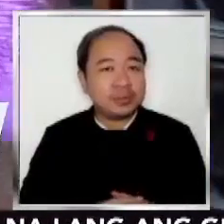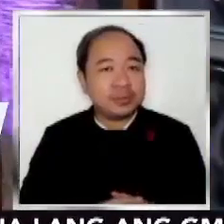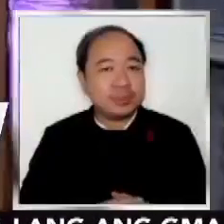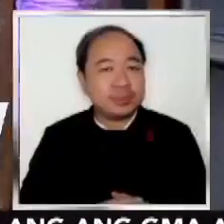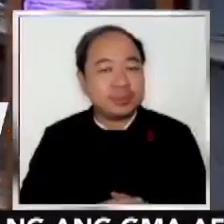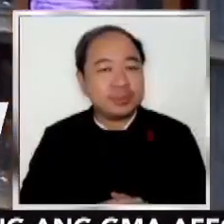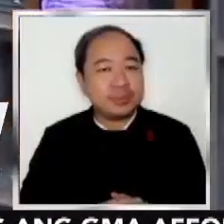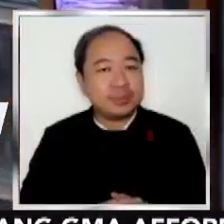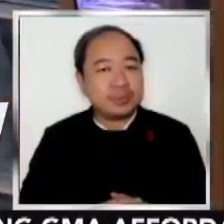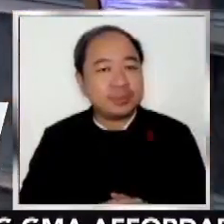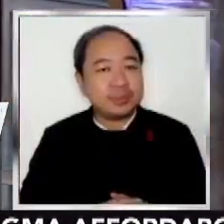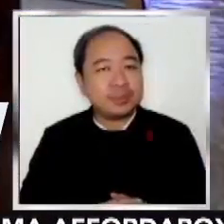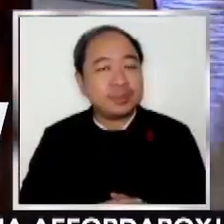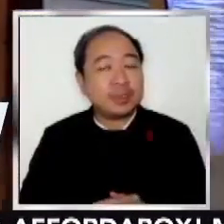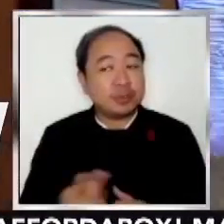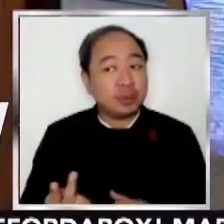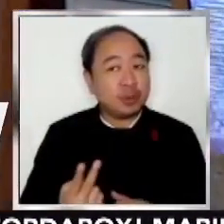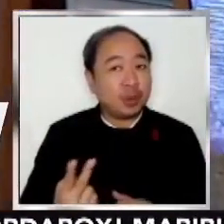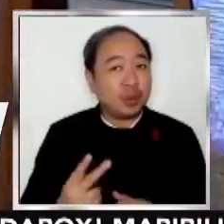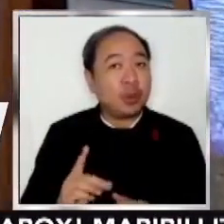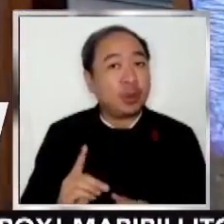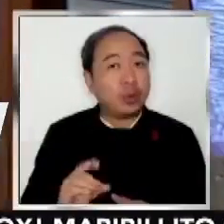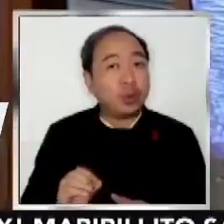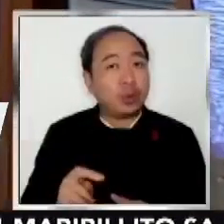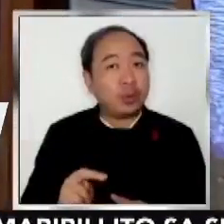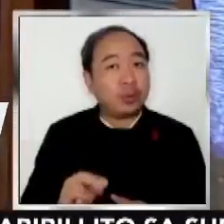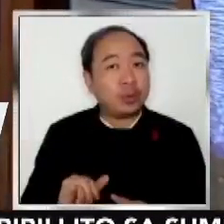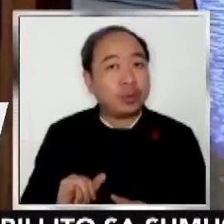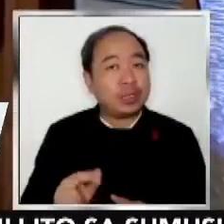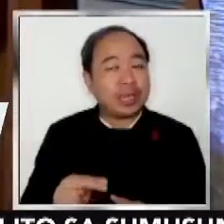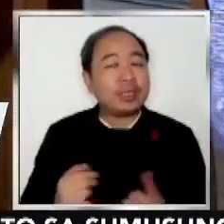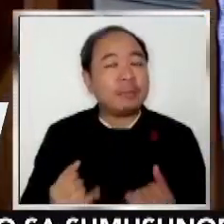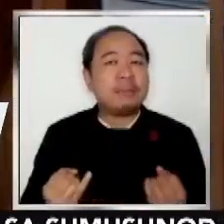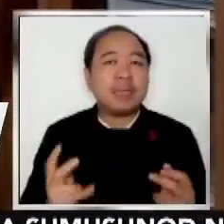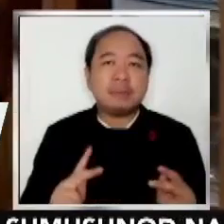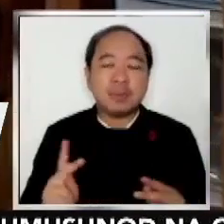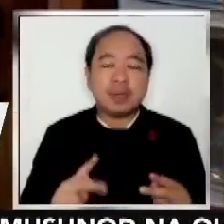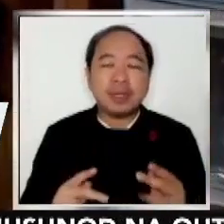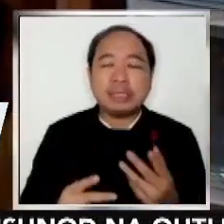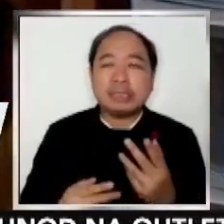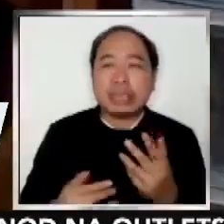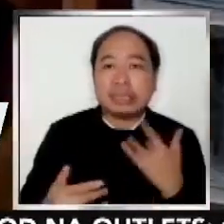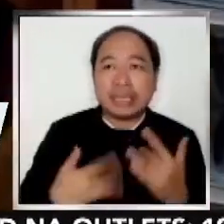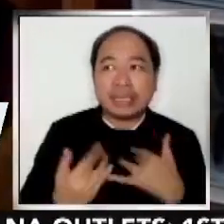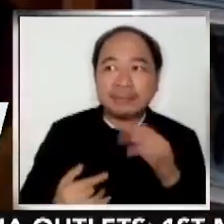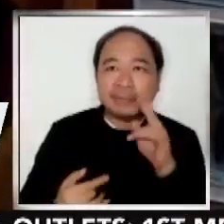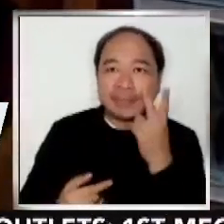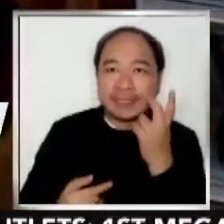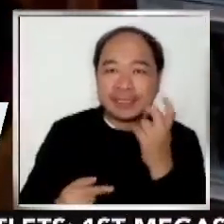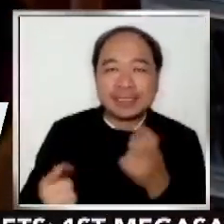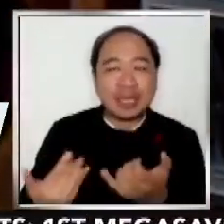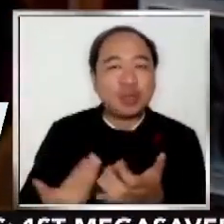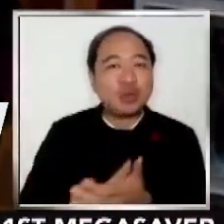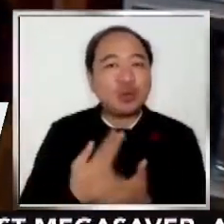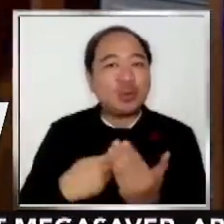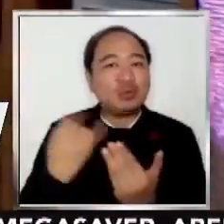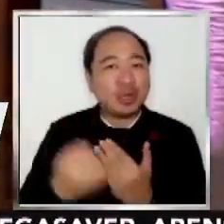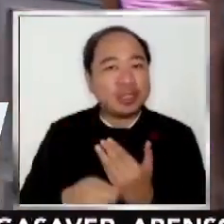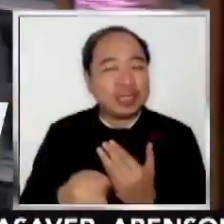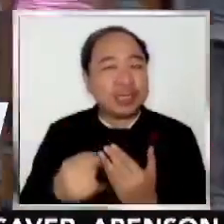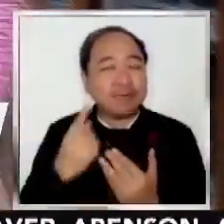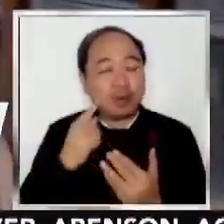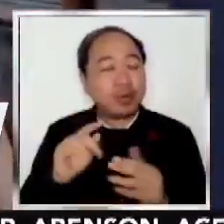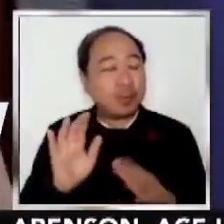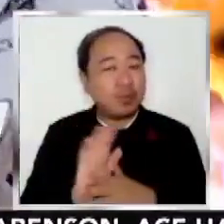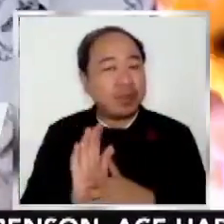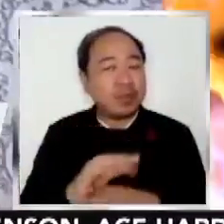Speaking of Dong Yan, inaabangan na nga ng fans ang pasilip sa comeback project nila sa big screen at Metro Manila Film Festival entry